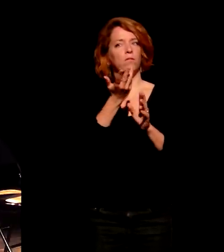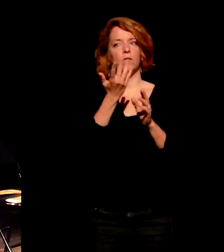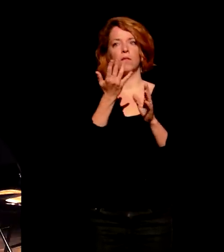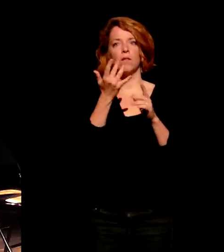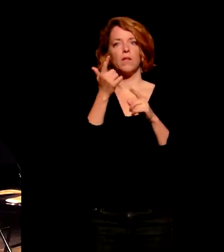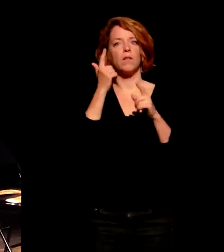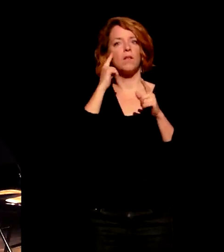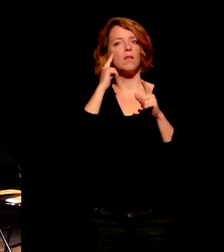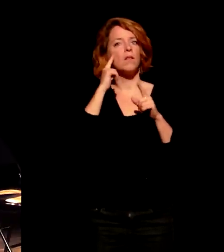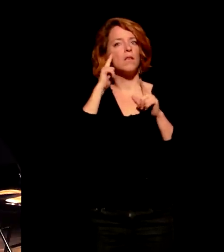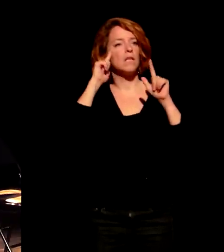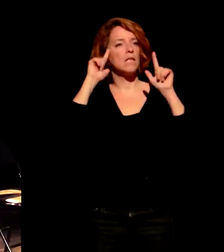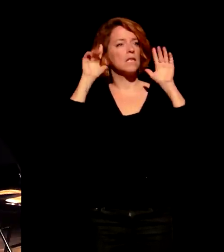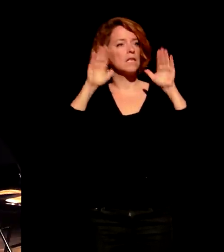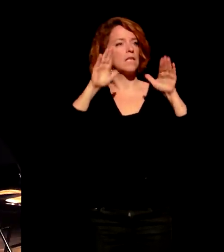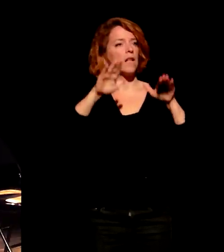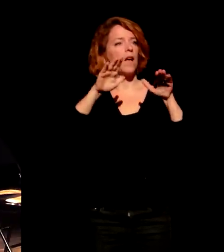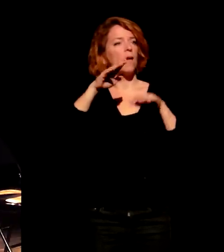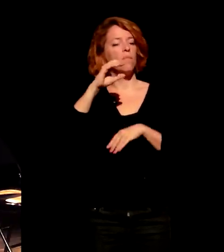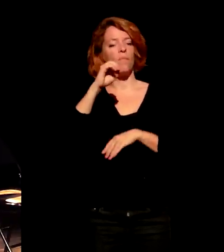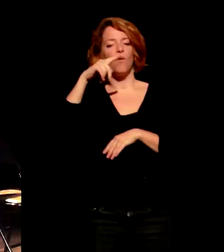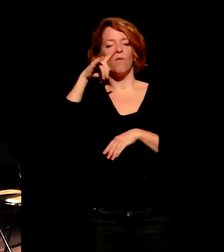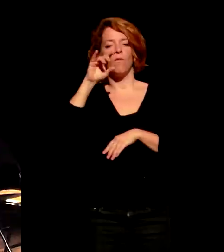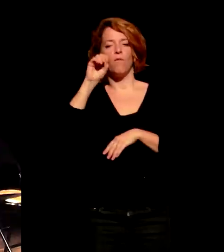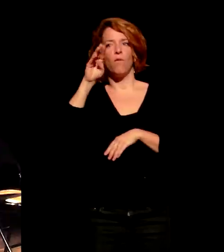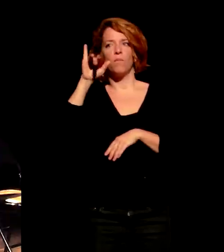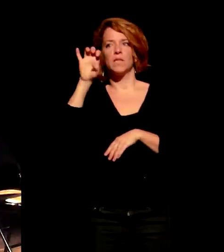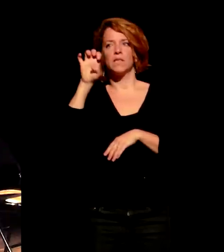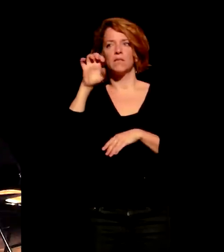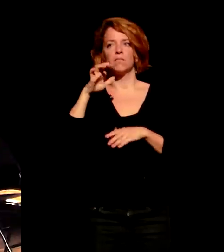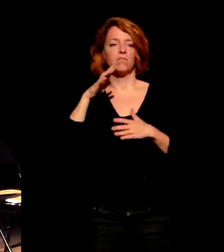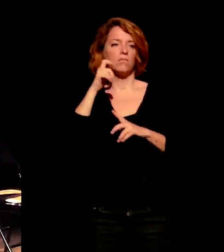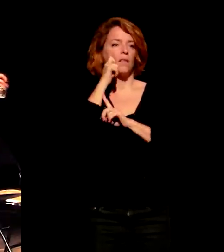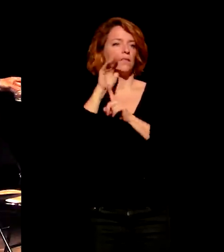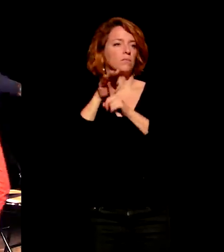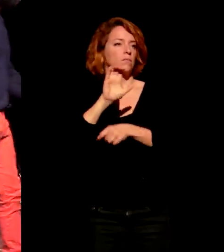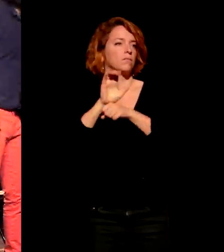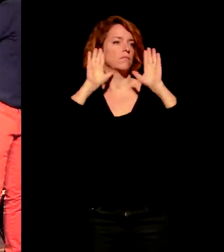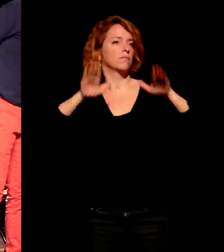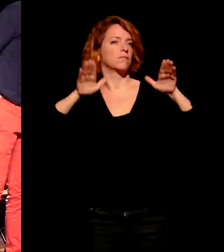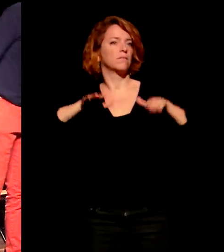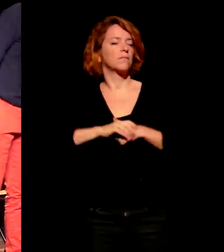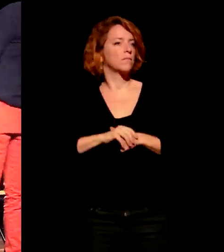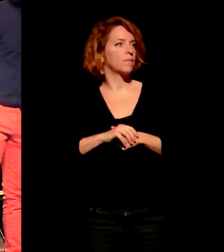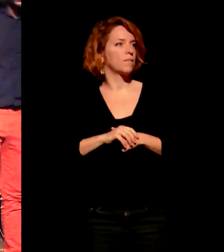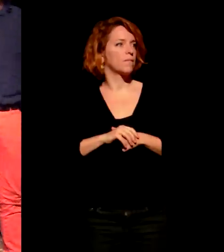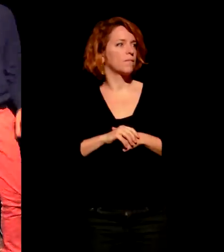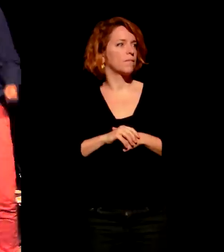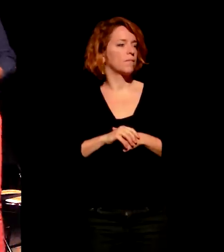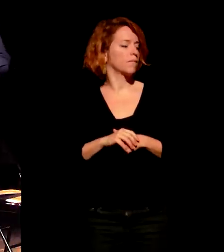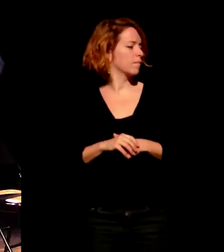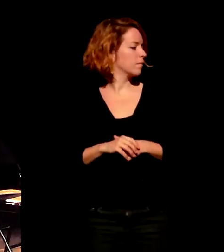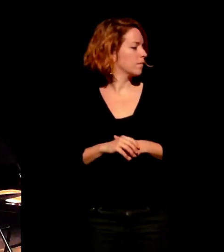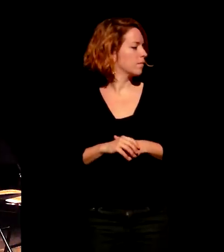baptisé islamophobie. Et qui va être mon point d'entrée dans la mécanique raciste. Et le choix de ça, c'est que... En fait, il y a plusieurs